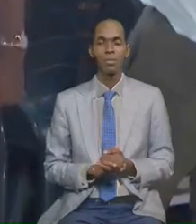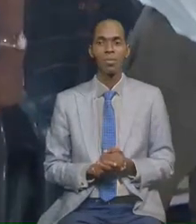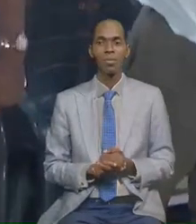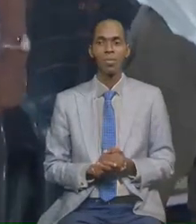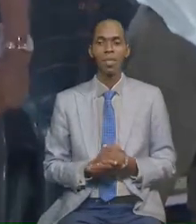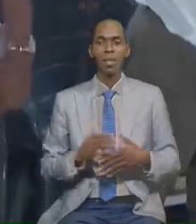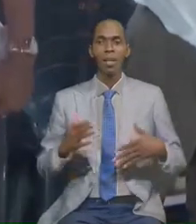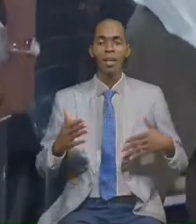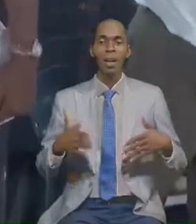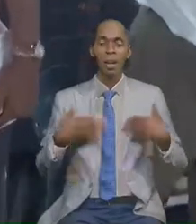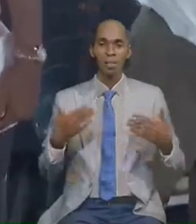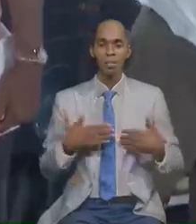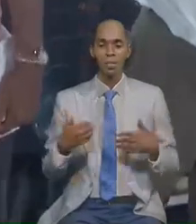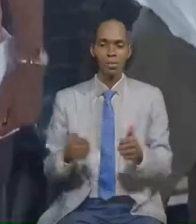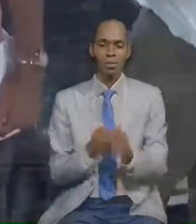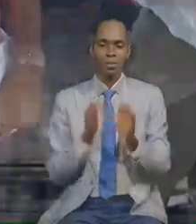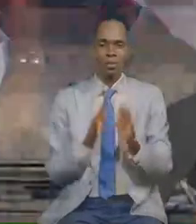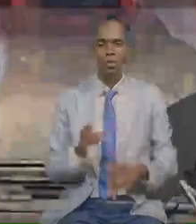vous serez de bons disciples